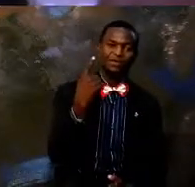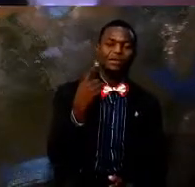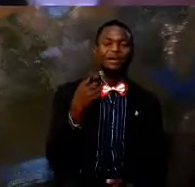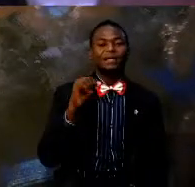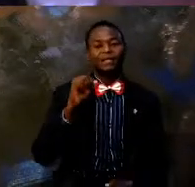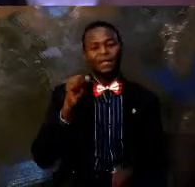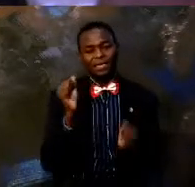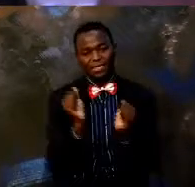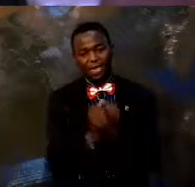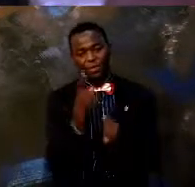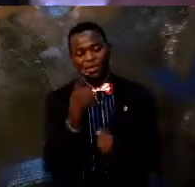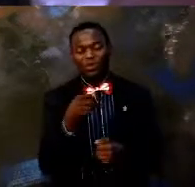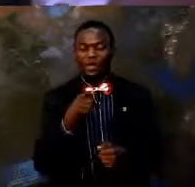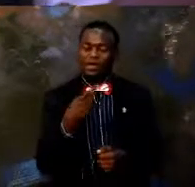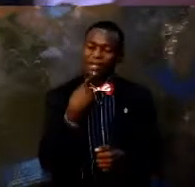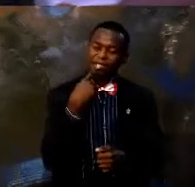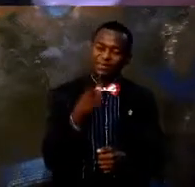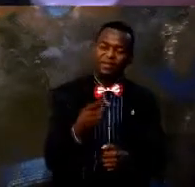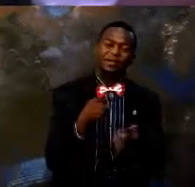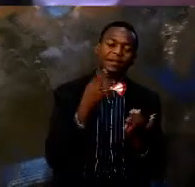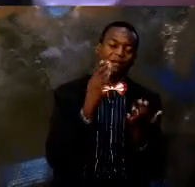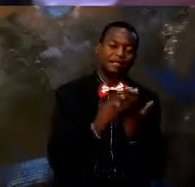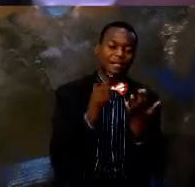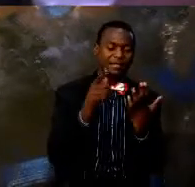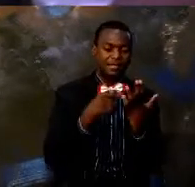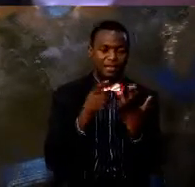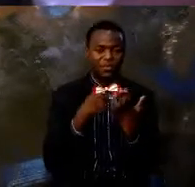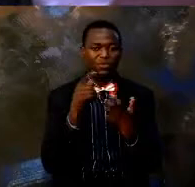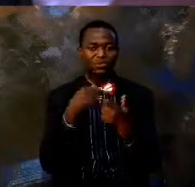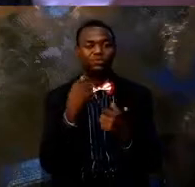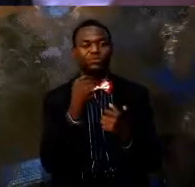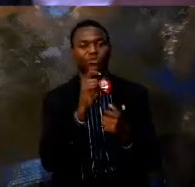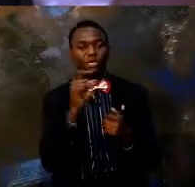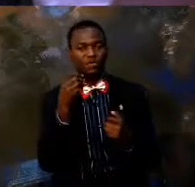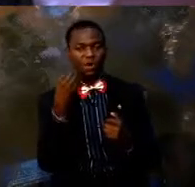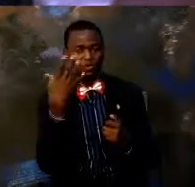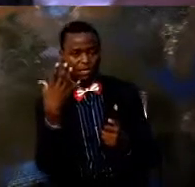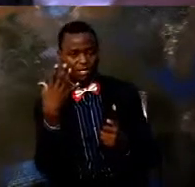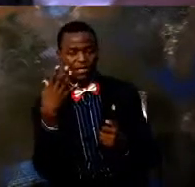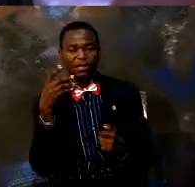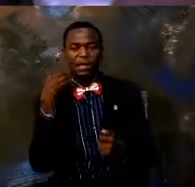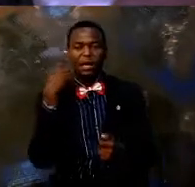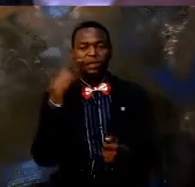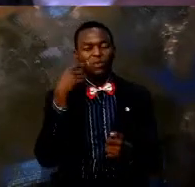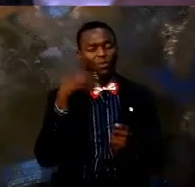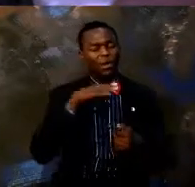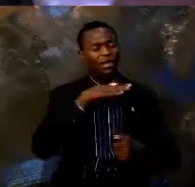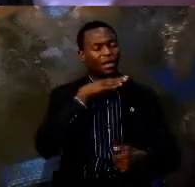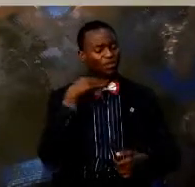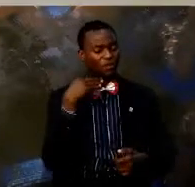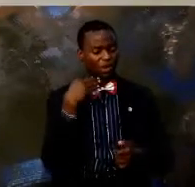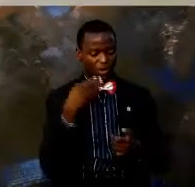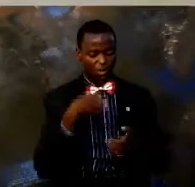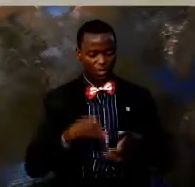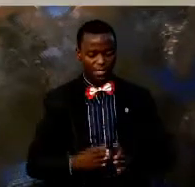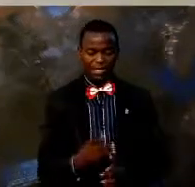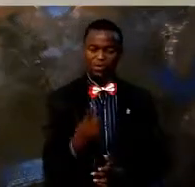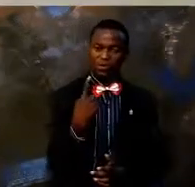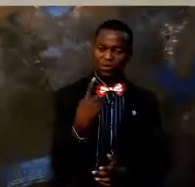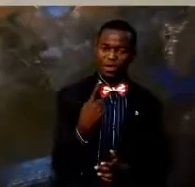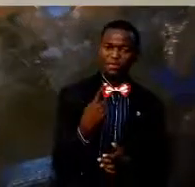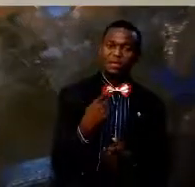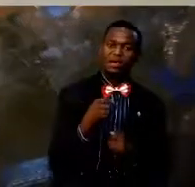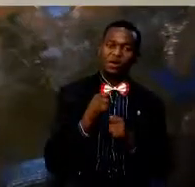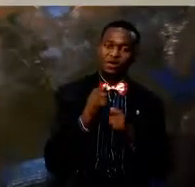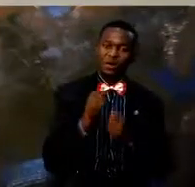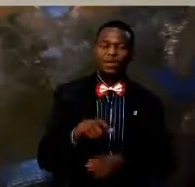nini? Kwa nini anasema hivyo katika Hesabu 3 mstari wa 13 ya kwamba alipokuwa anaua wazaliwa wa kwanza wa wanyama wa Misri na